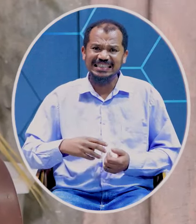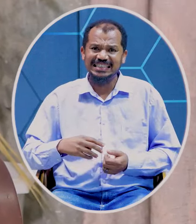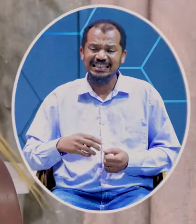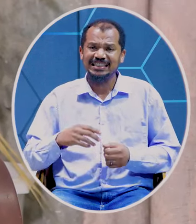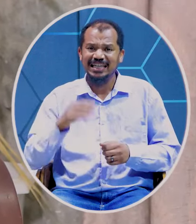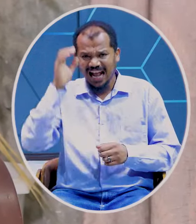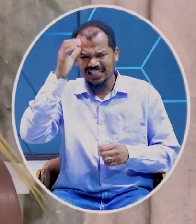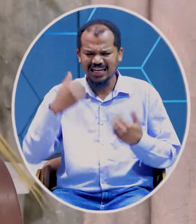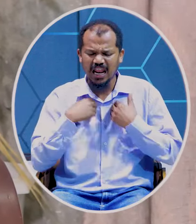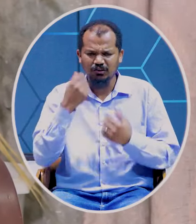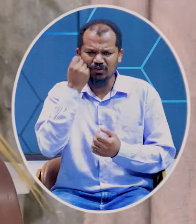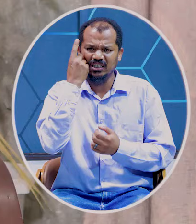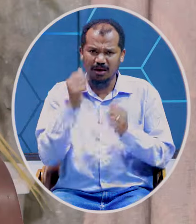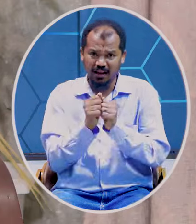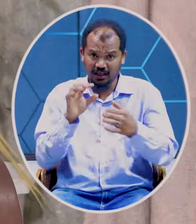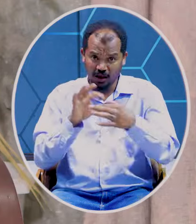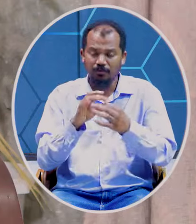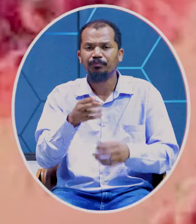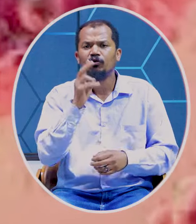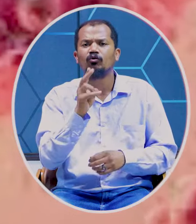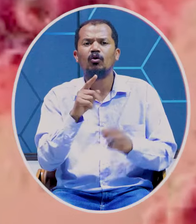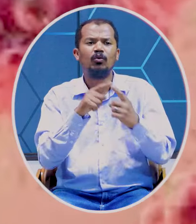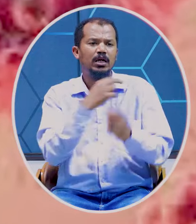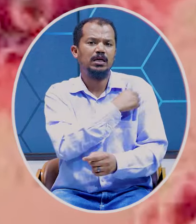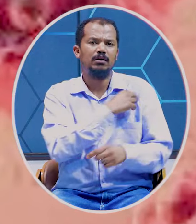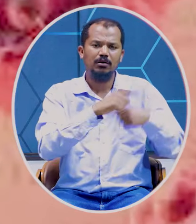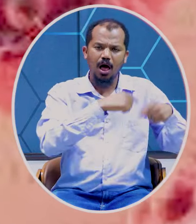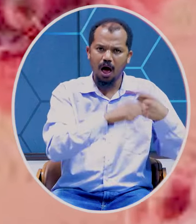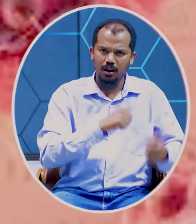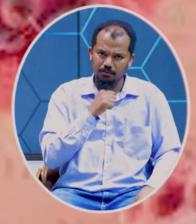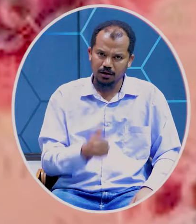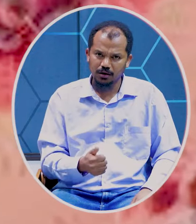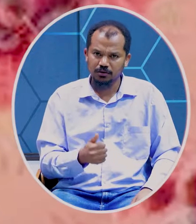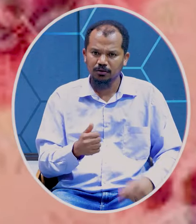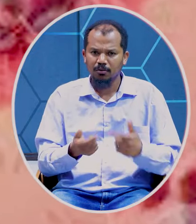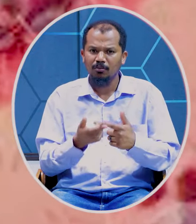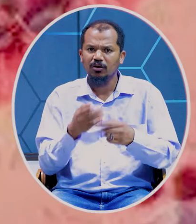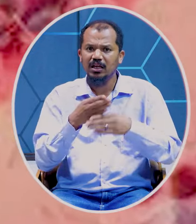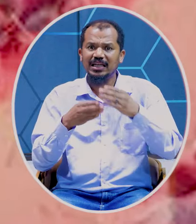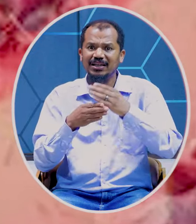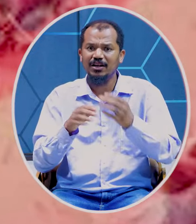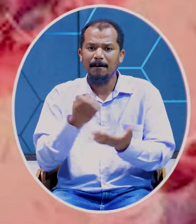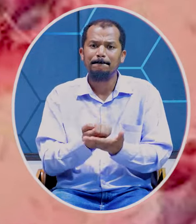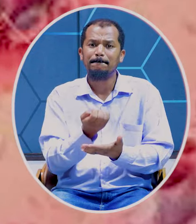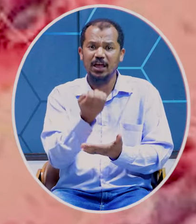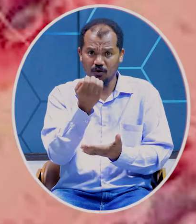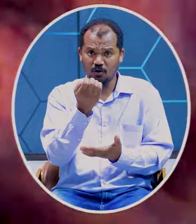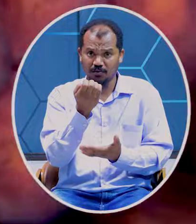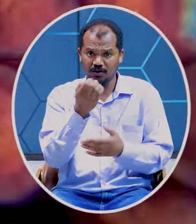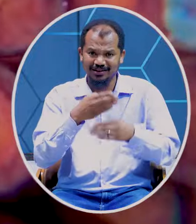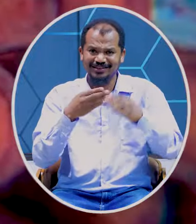ላይ ካላቸው ግንዛቤ ጋር ተያይዞ ቶሎ ወደ ሕክምና አለመሄድ፣ በሁለተኛ ደረጃ